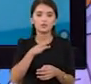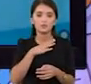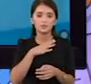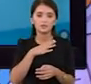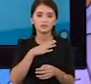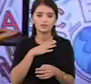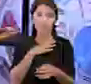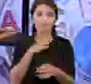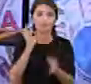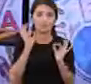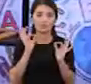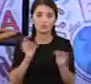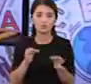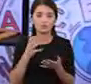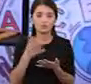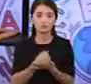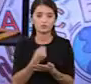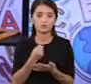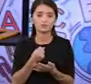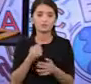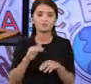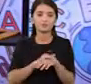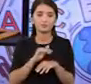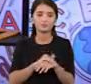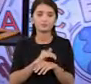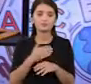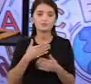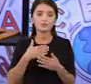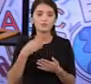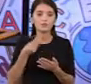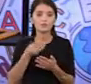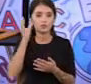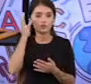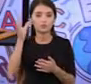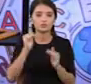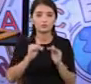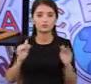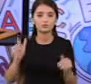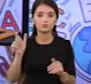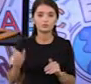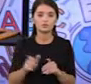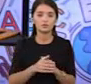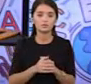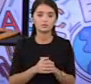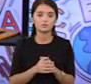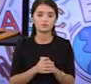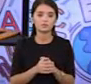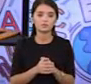aytgan bo'lsangiz, to'g'ri topdingiz. Barakalla, mening dono o'quvchilarim.